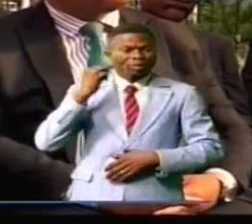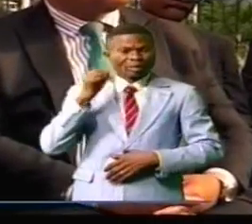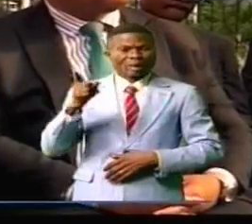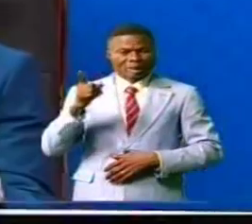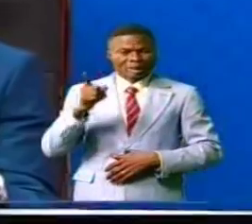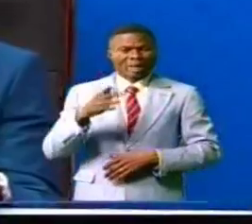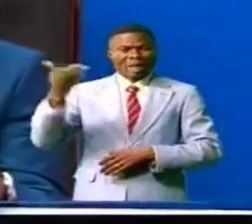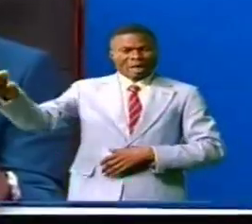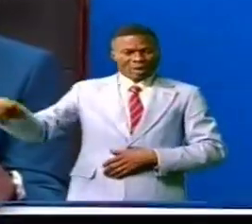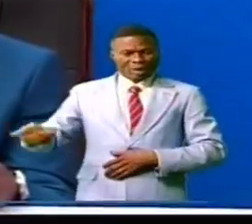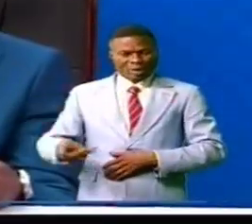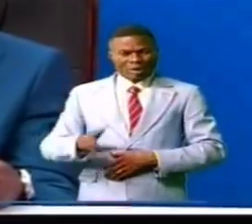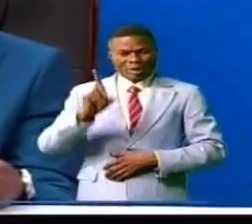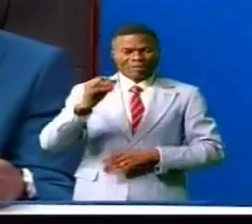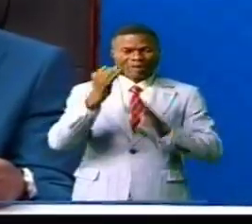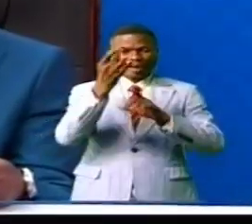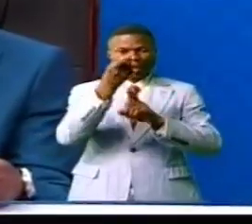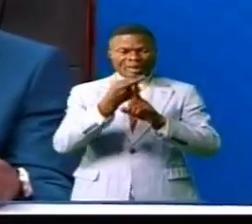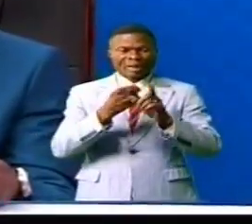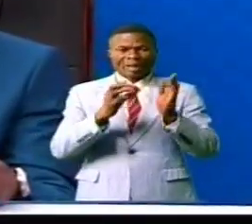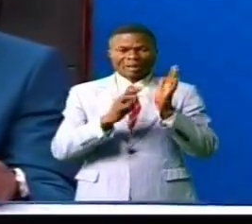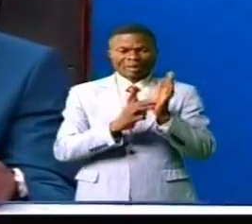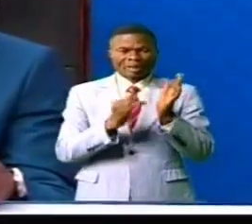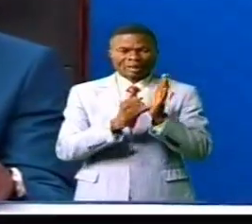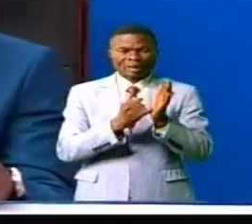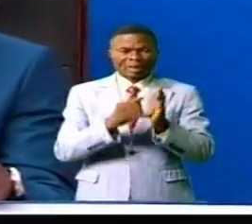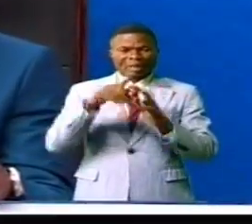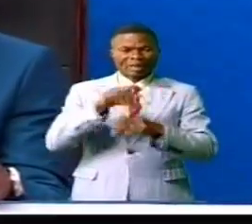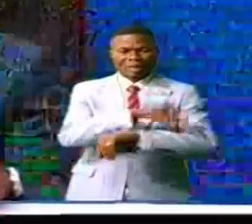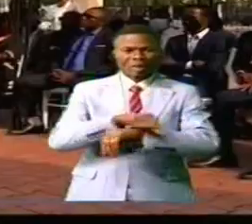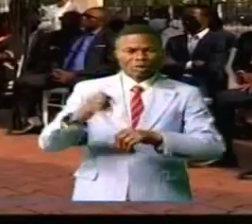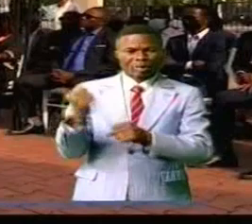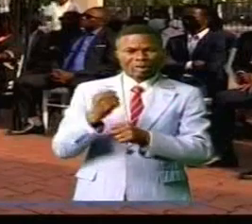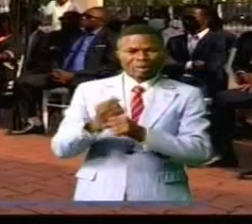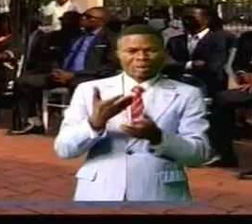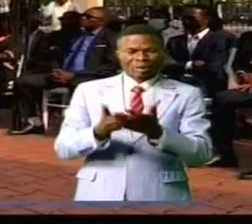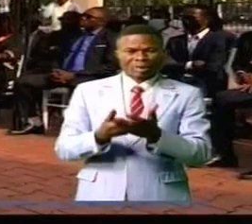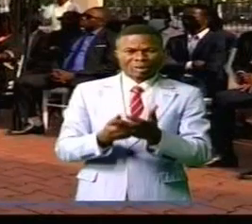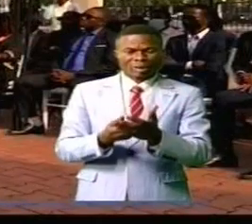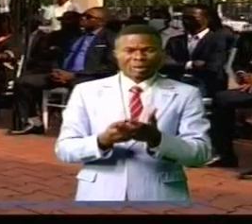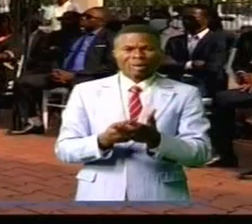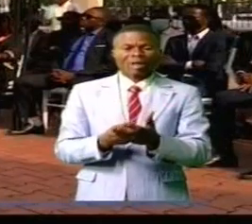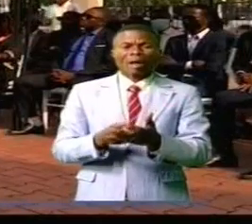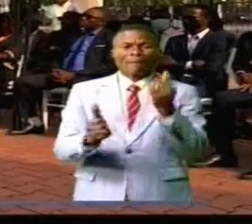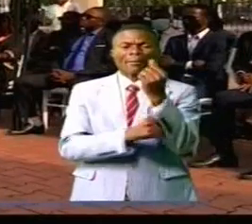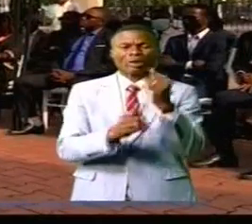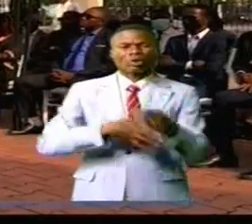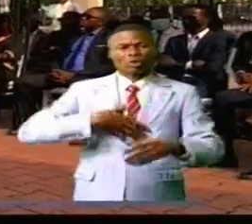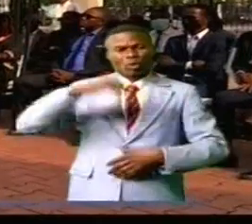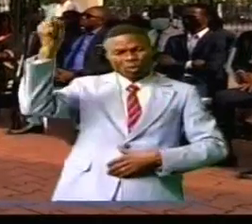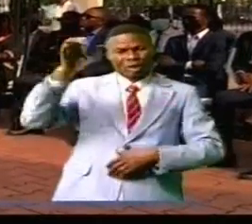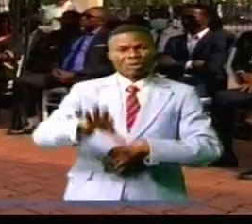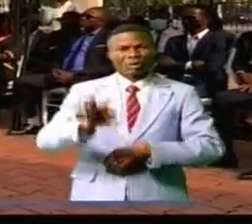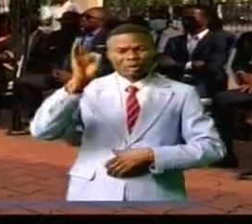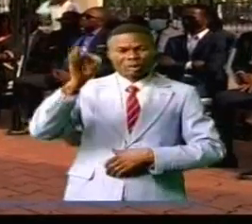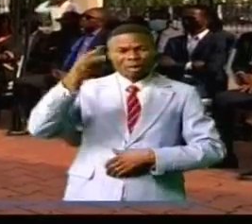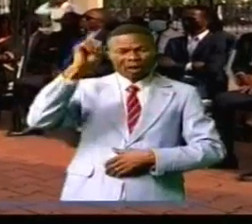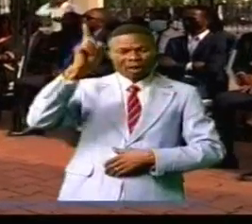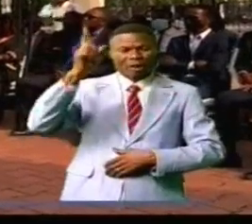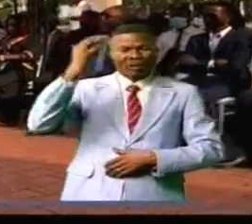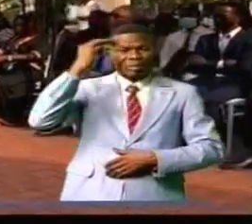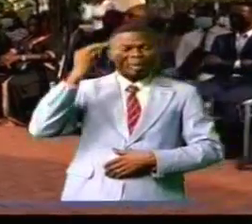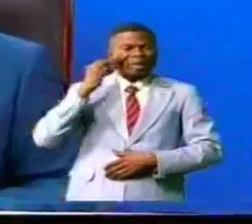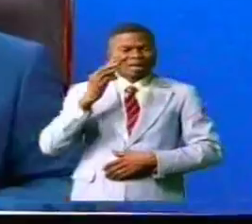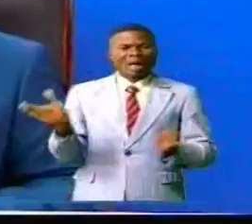ce jeudi 26 mai 2022 en son cabinet du travail les heureux gagnants. Le numéro 1 du numérique congolais